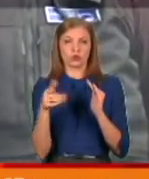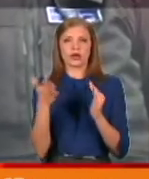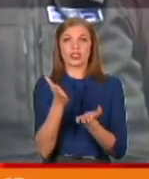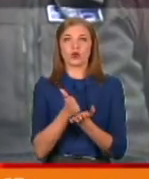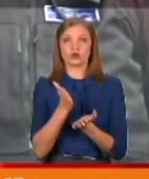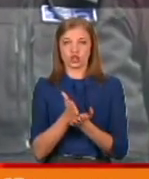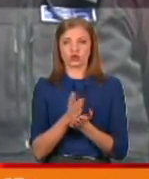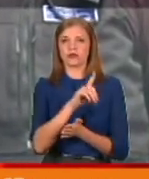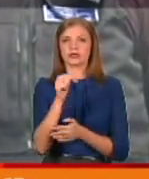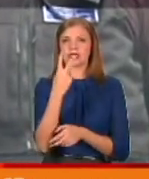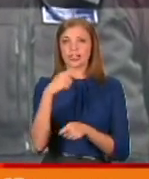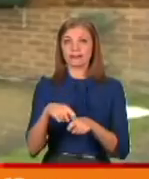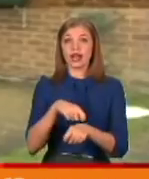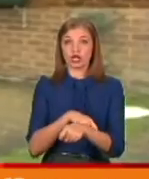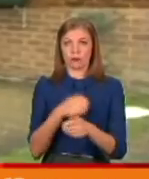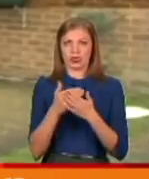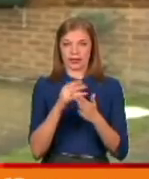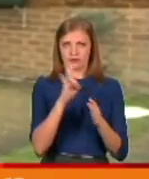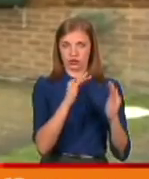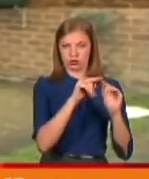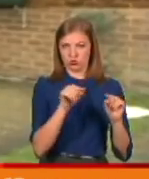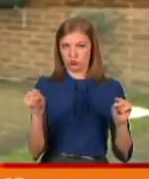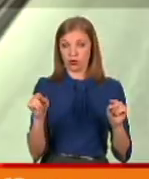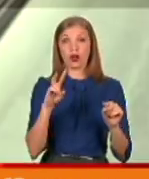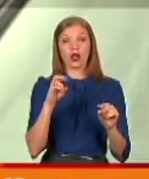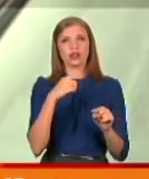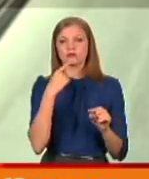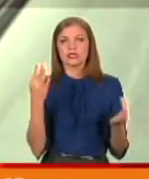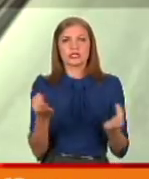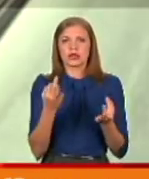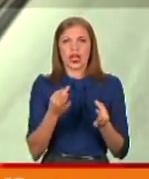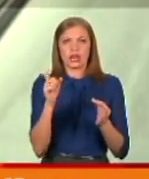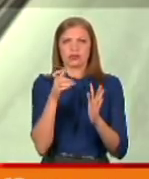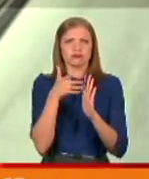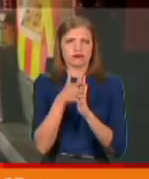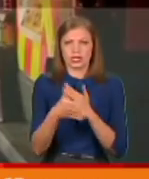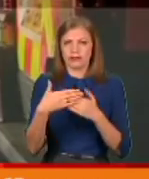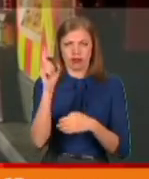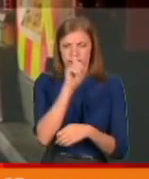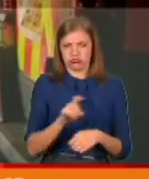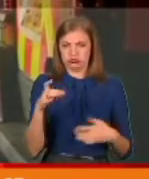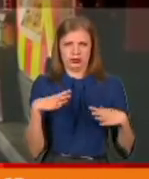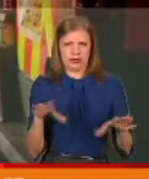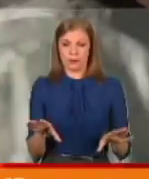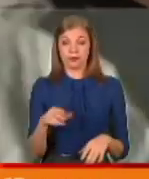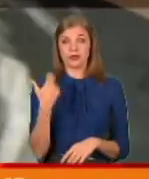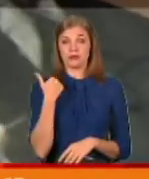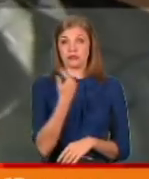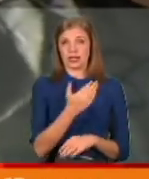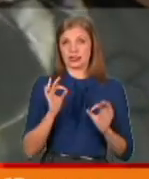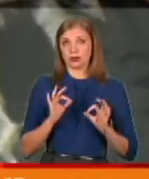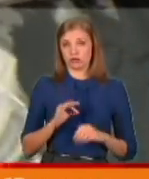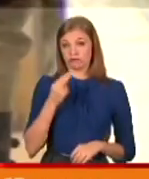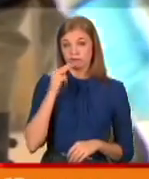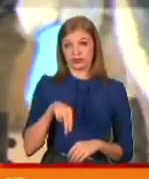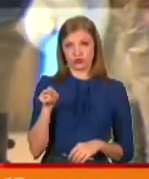який розташований за 2 кілометри від собору, але присягаються, ніяким новачком його двері не кропили. Нагадаю, британська